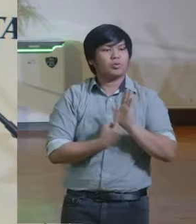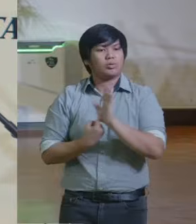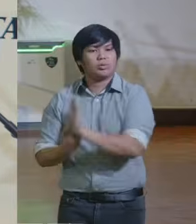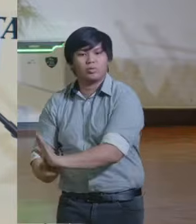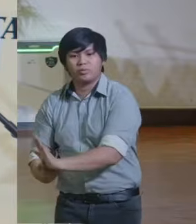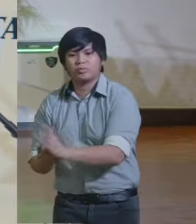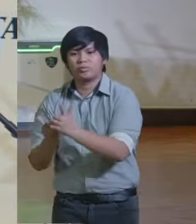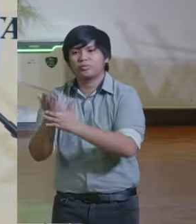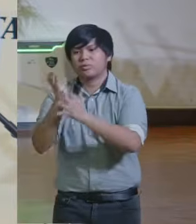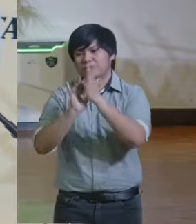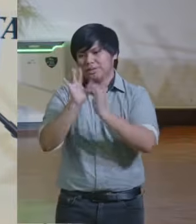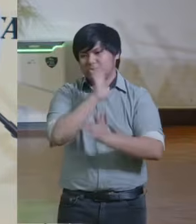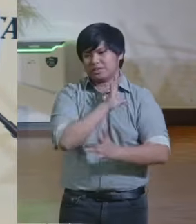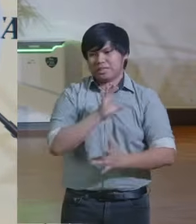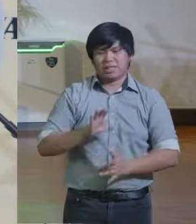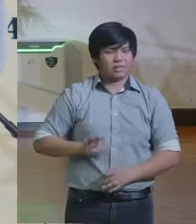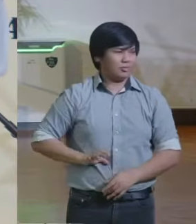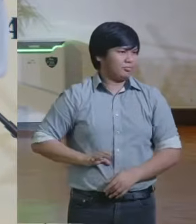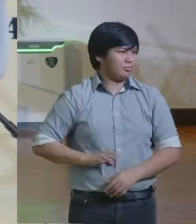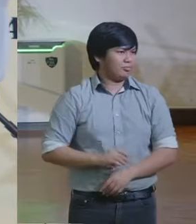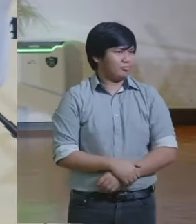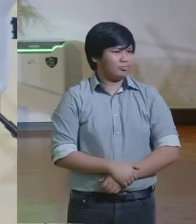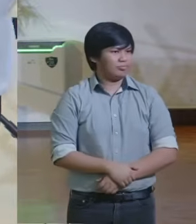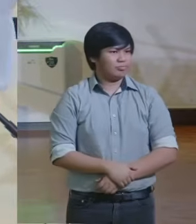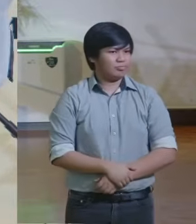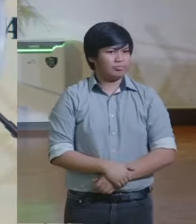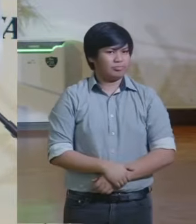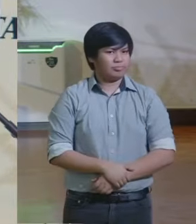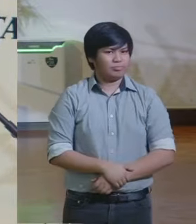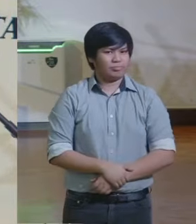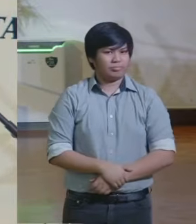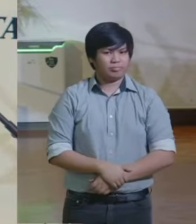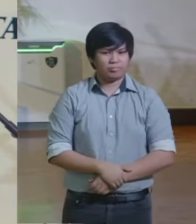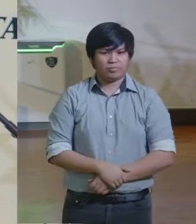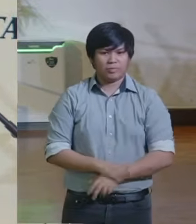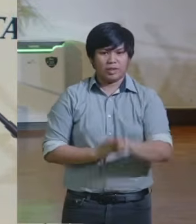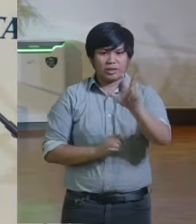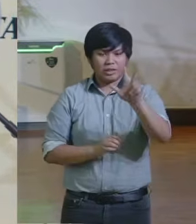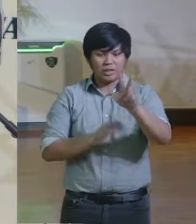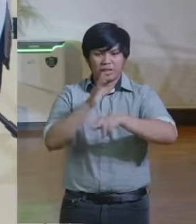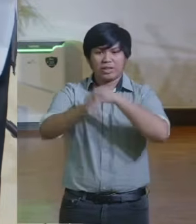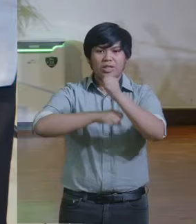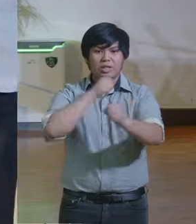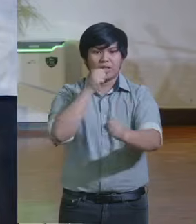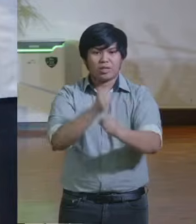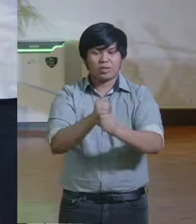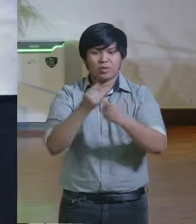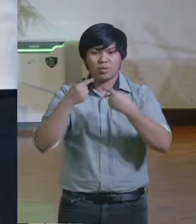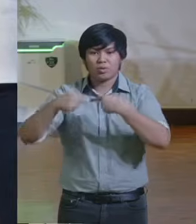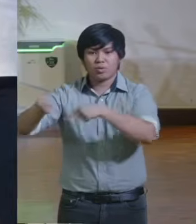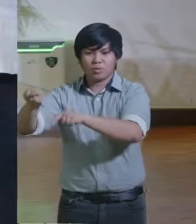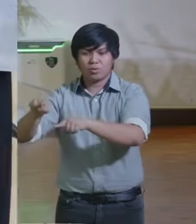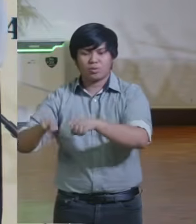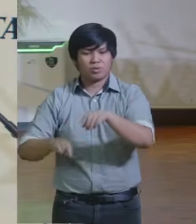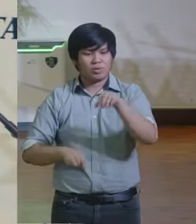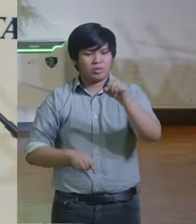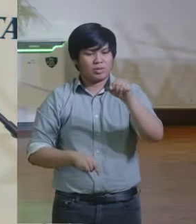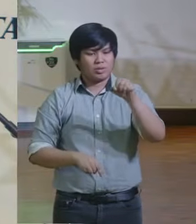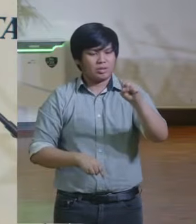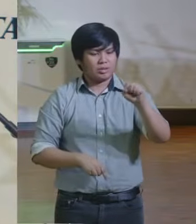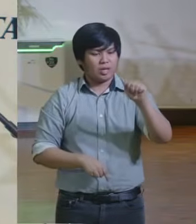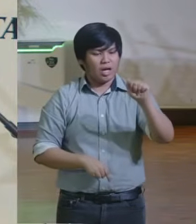Christ. Pag-aaralan po natin ito, siya po ay nawala ng 3 taon, siya ay nagpunta sa Arabia, kung saan